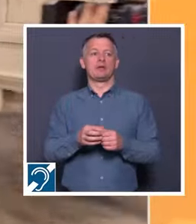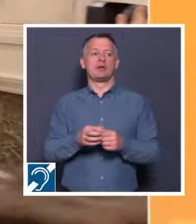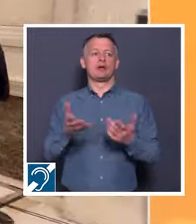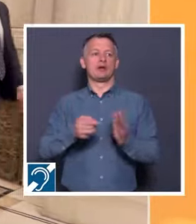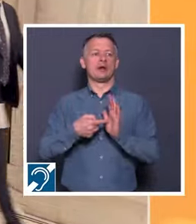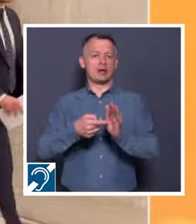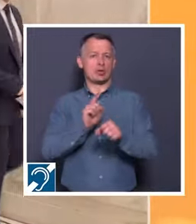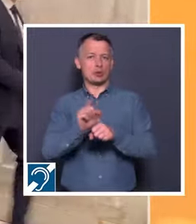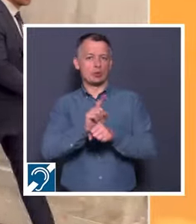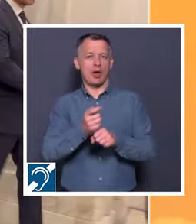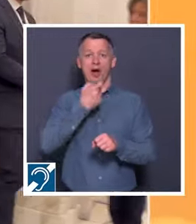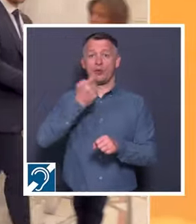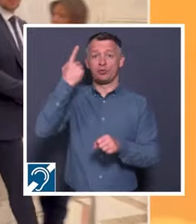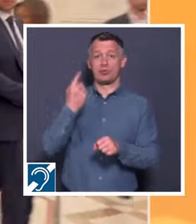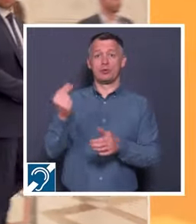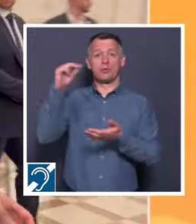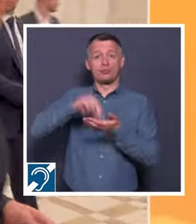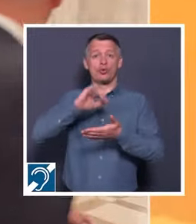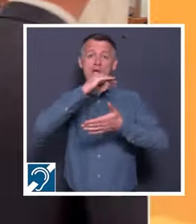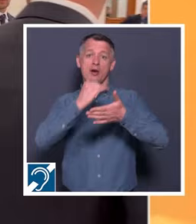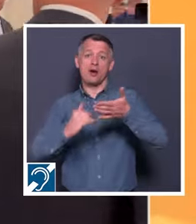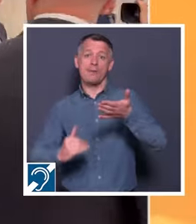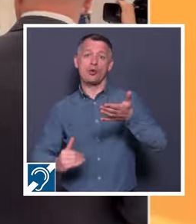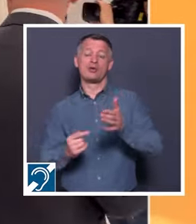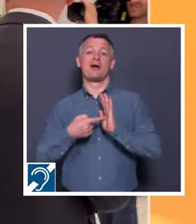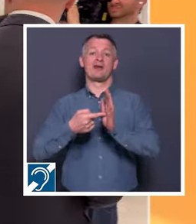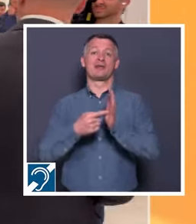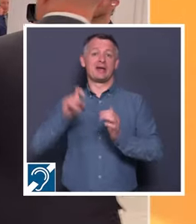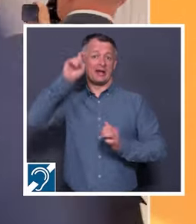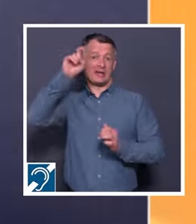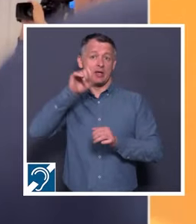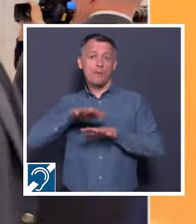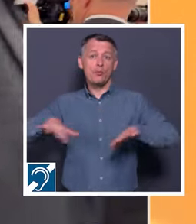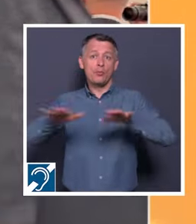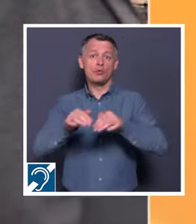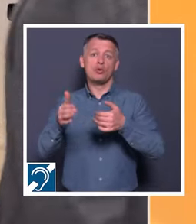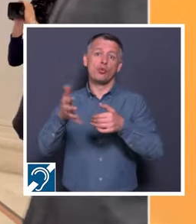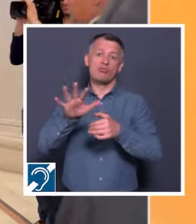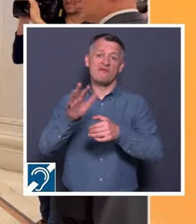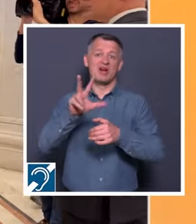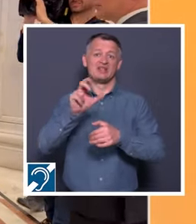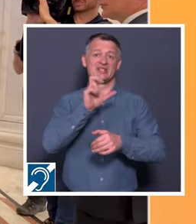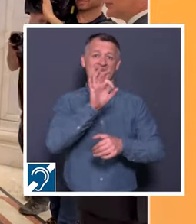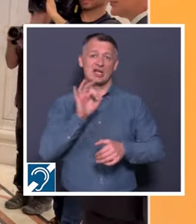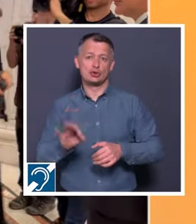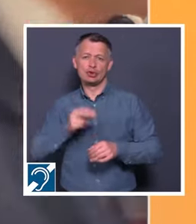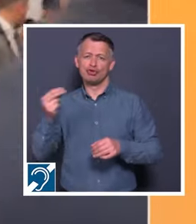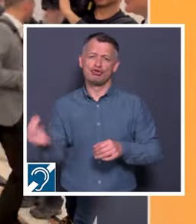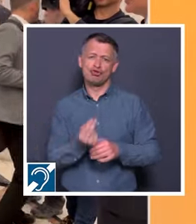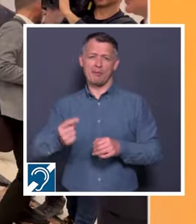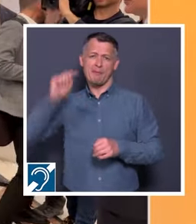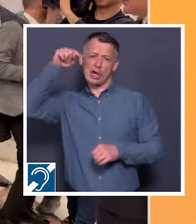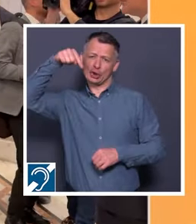A fost publicat anul trecut un raport care arată că încrederea publicului e undeva la 30%. Da? E cel mai jos